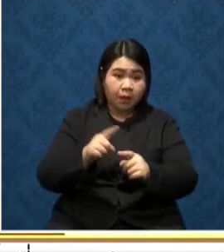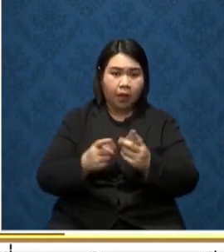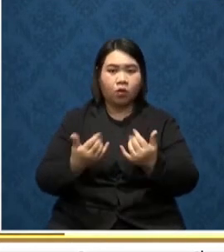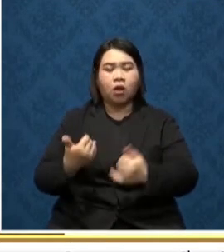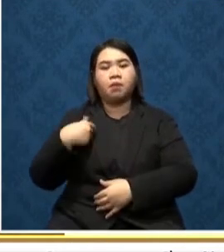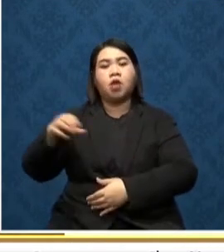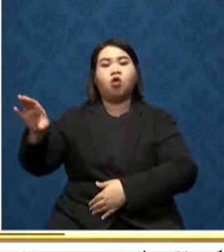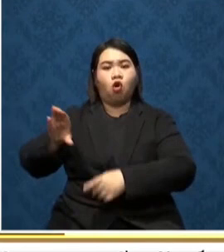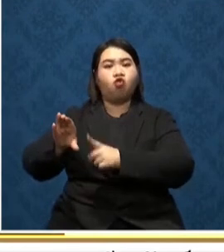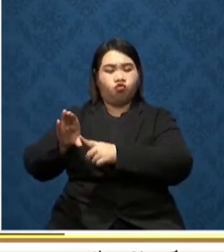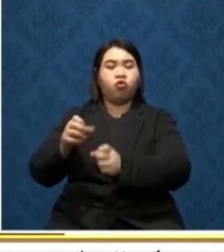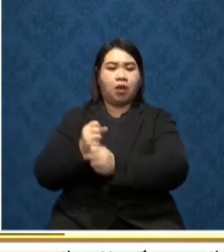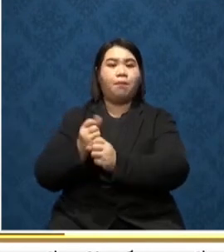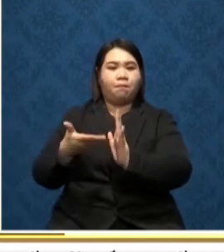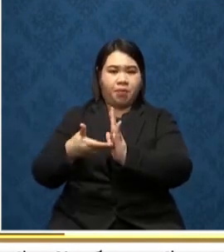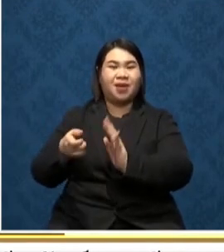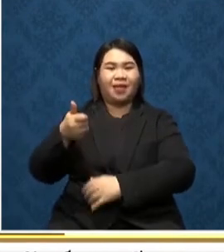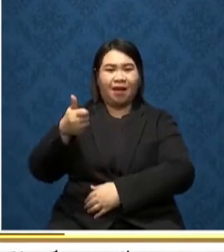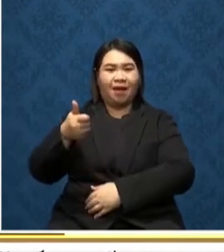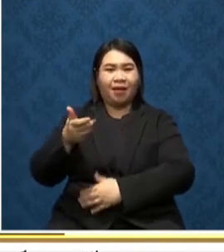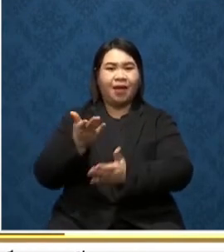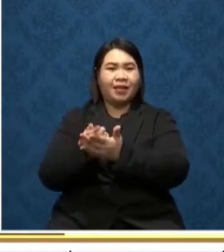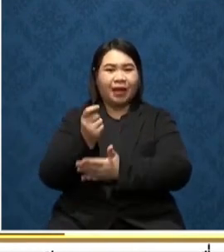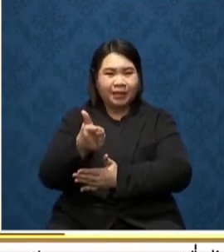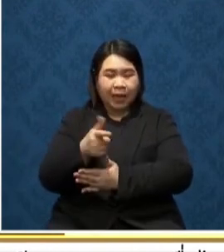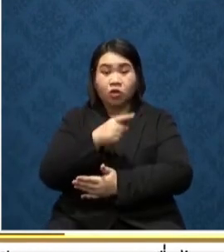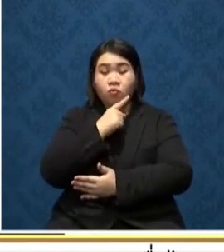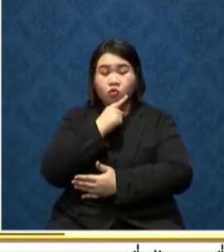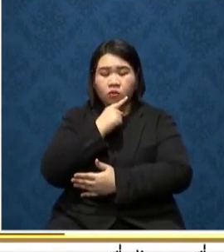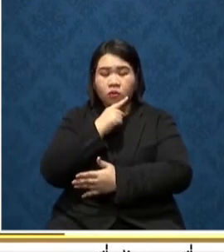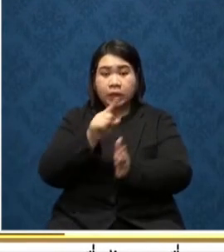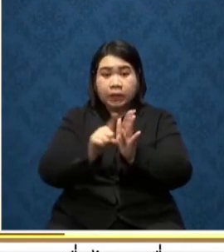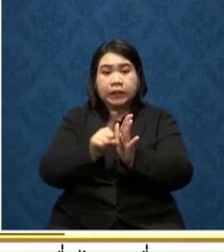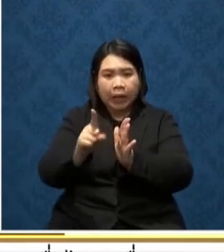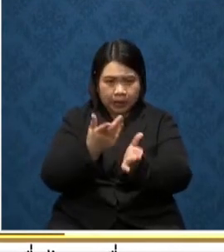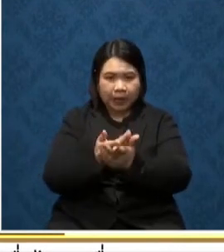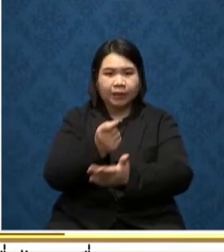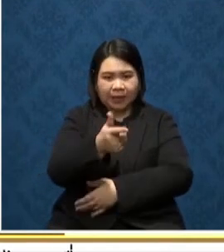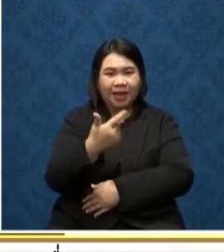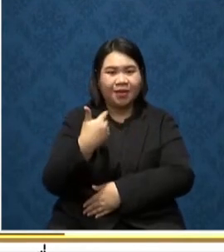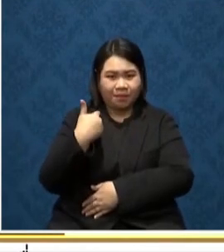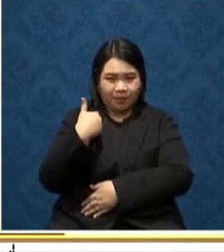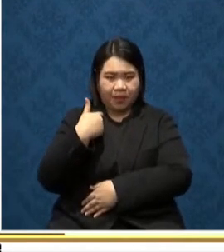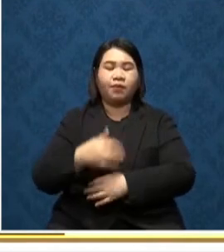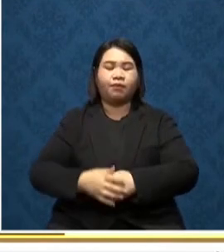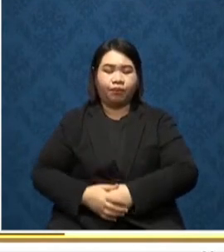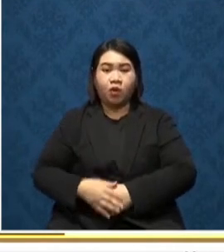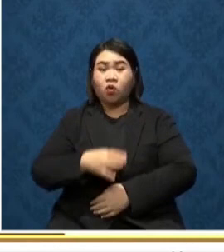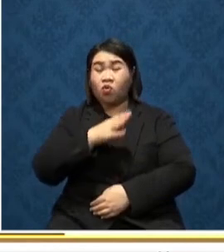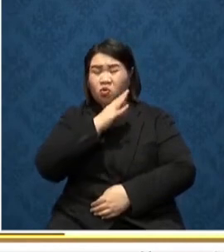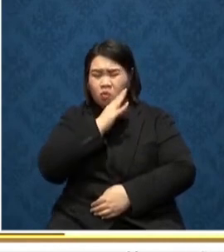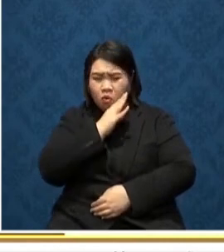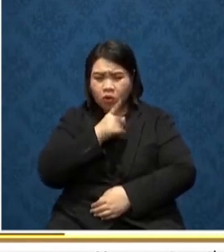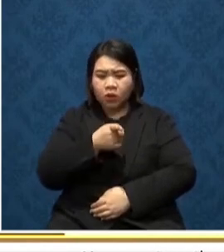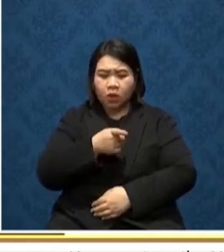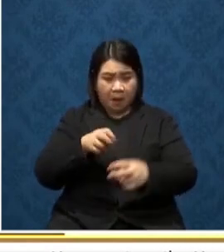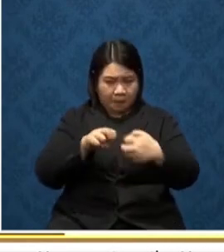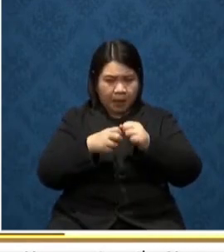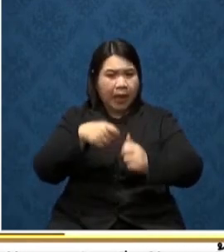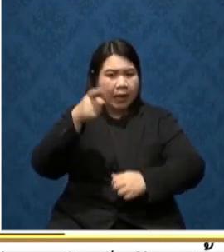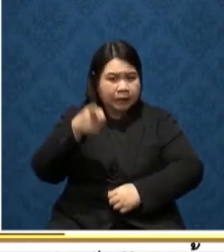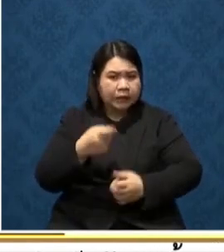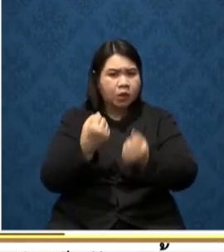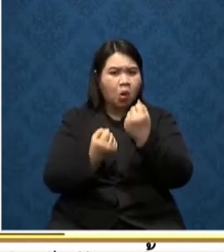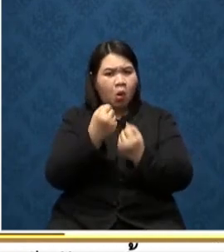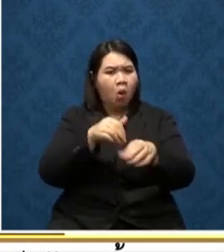แทธุกเฉินสามารถทำได้โยการจ่ายเปราย misterนี่คือสิงทจะทำใหเกิดขึ้นในกรανิที่ทเกือ inventionปัหาว่